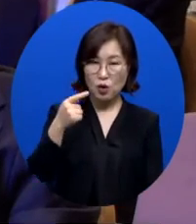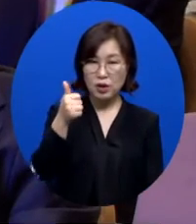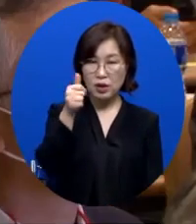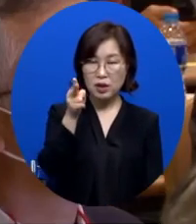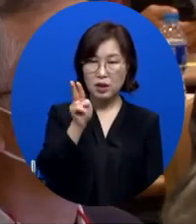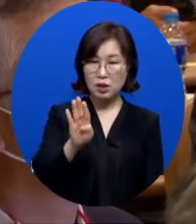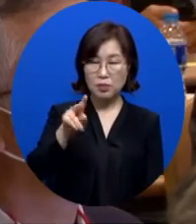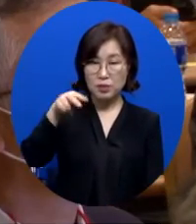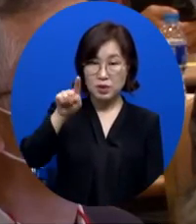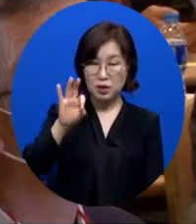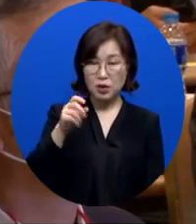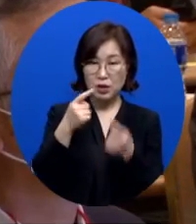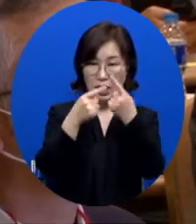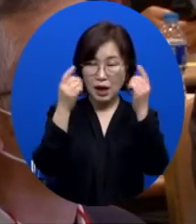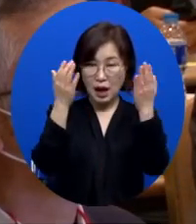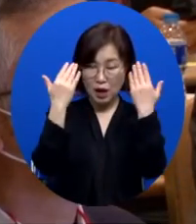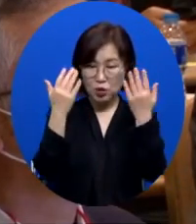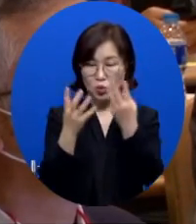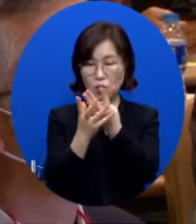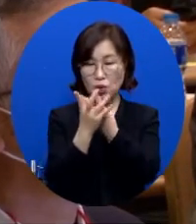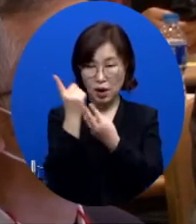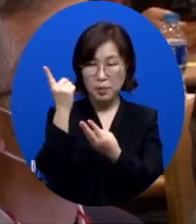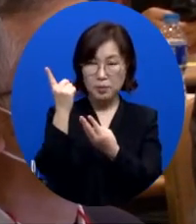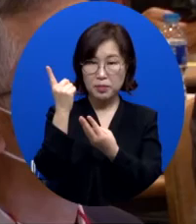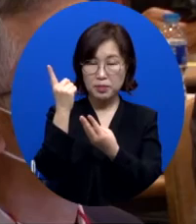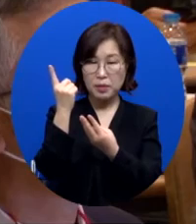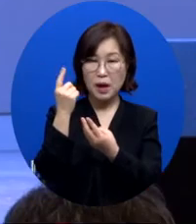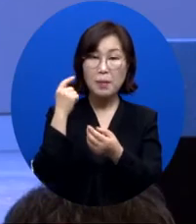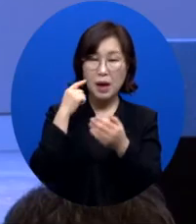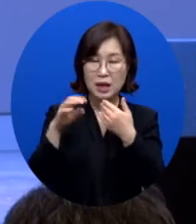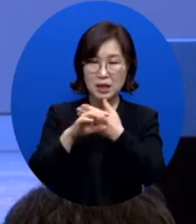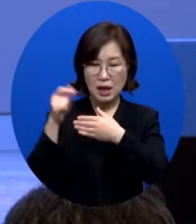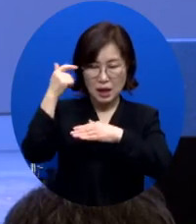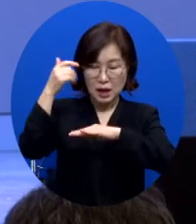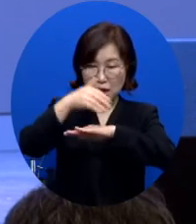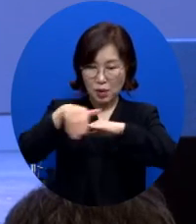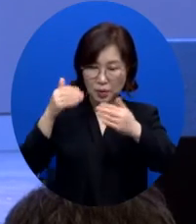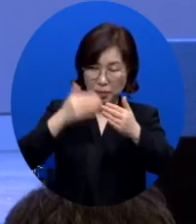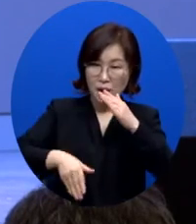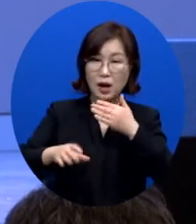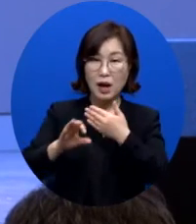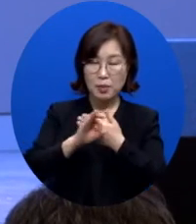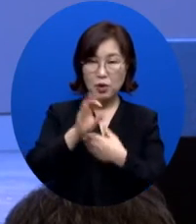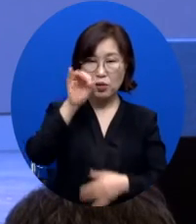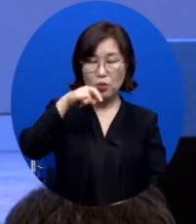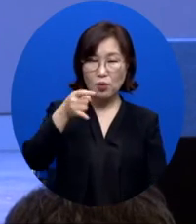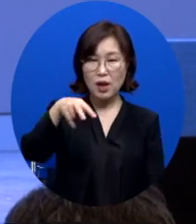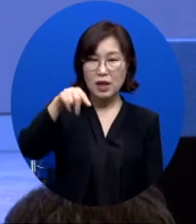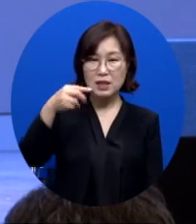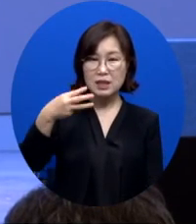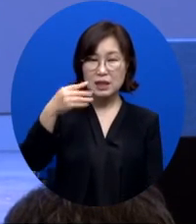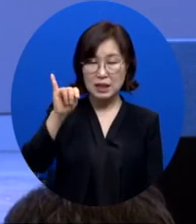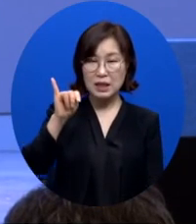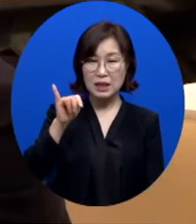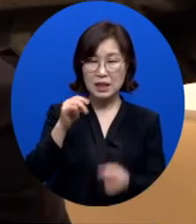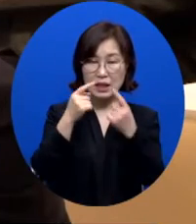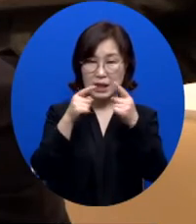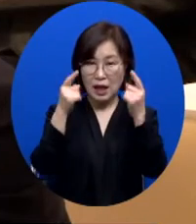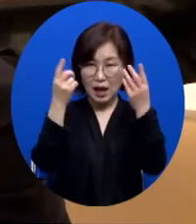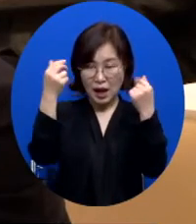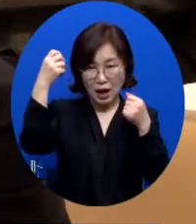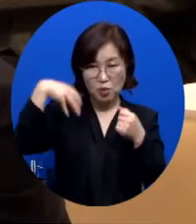의 신대원 통합 을 추진하고 합의를 이루지 못하면 웨슬리 신학대학원을 신설한다는 내용이 담긴 법